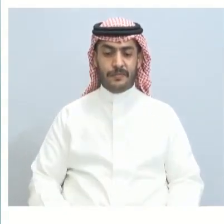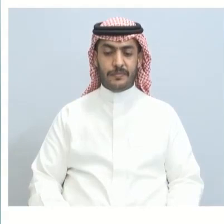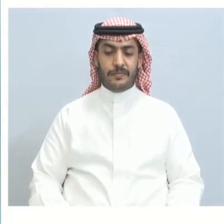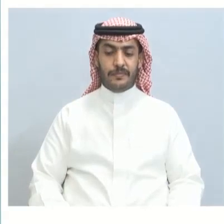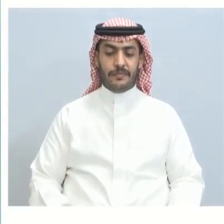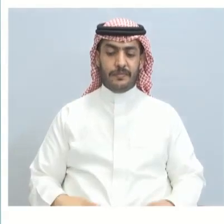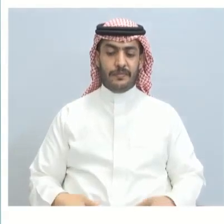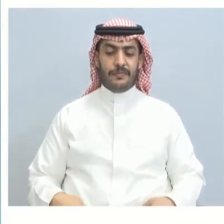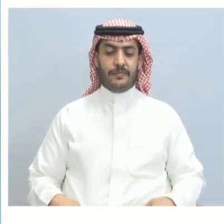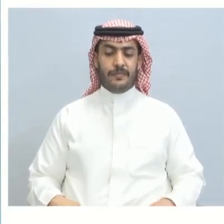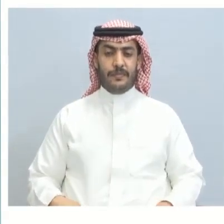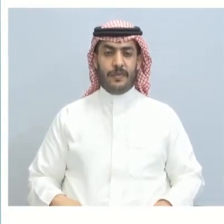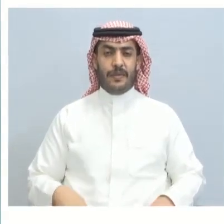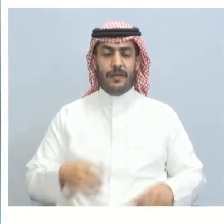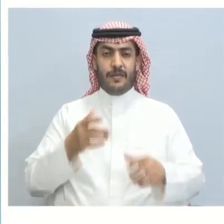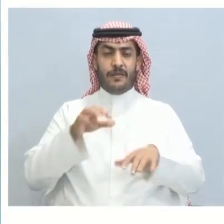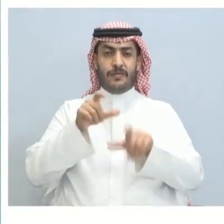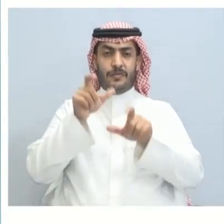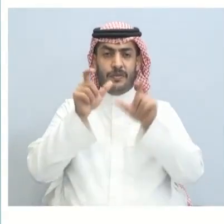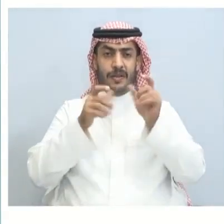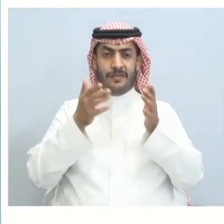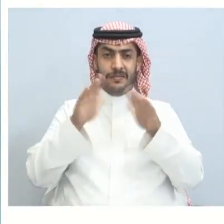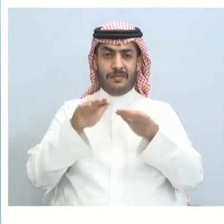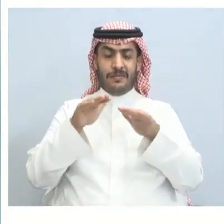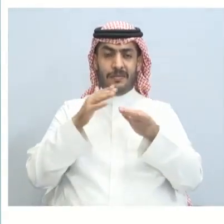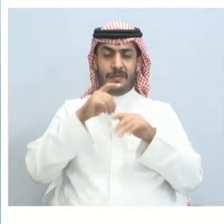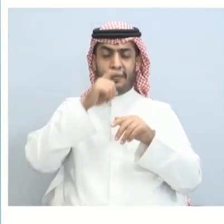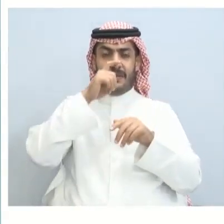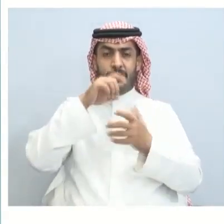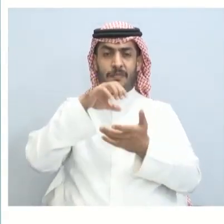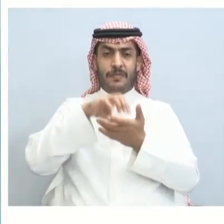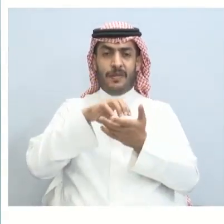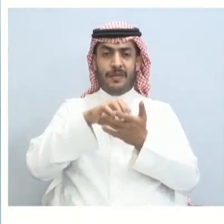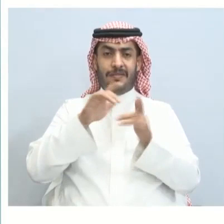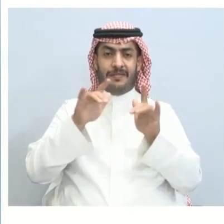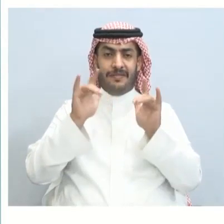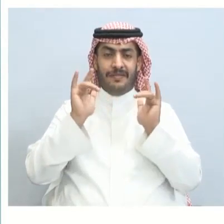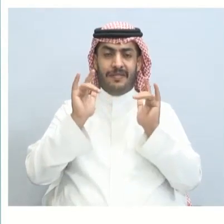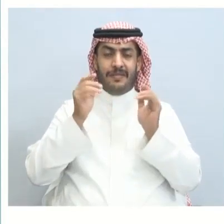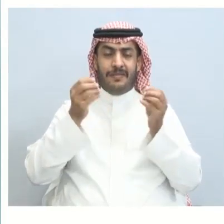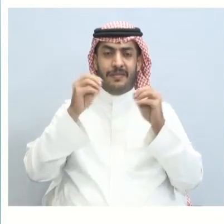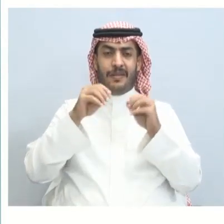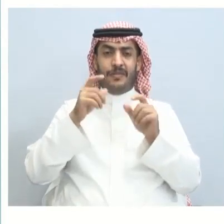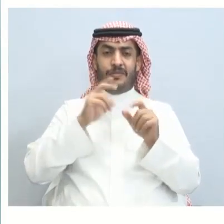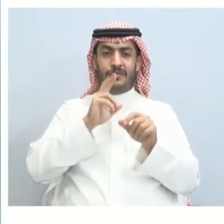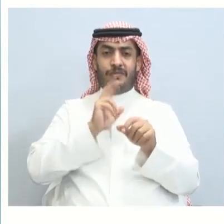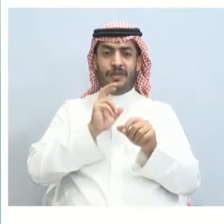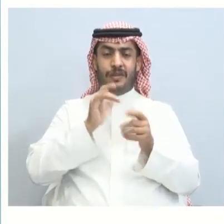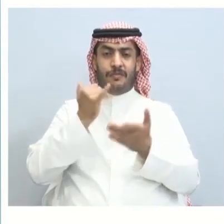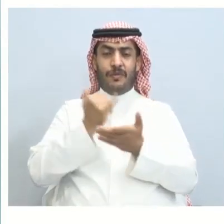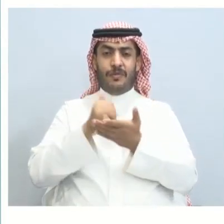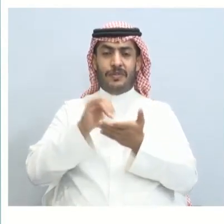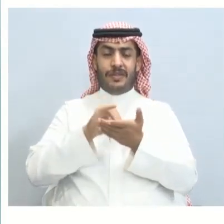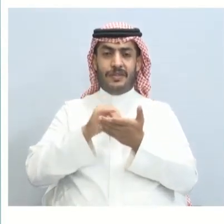اذا قد كما ذكرنا قد يكون عدد كبير وبالتالي نحتاج الى قاعه وا استئجار قاعه اذا السكرتير هو من يقوم